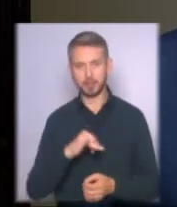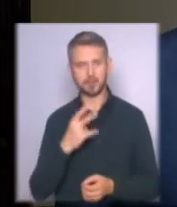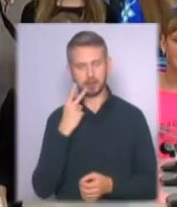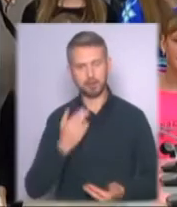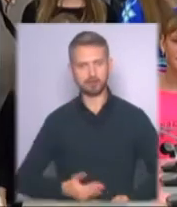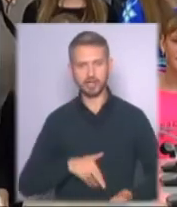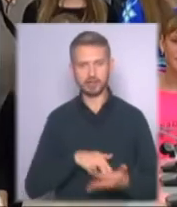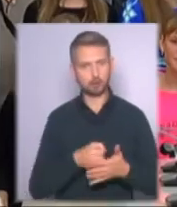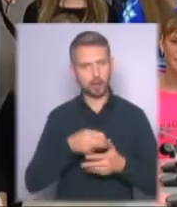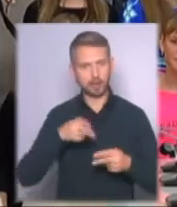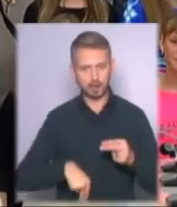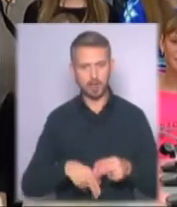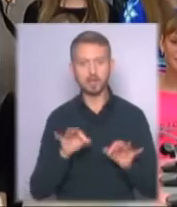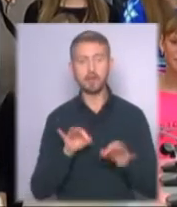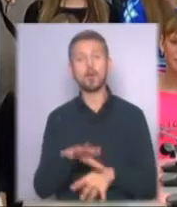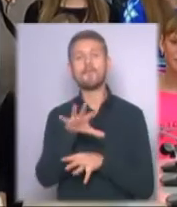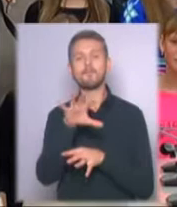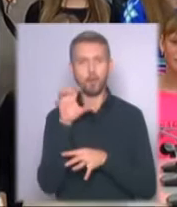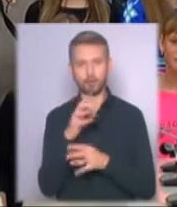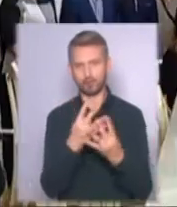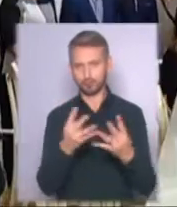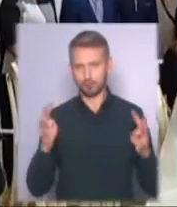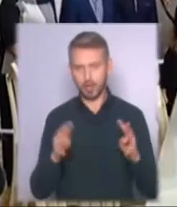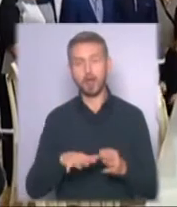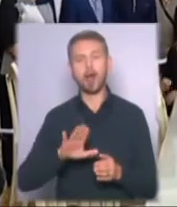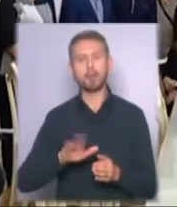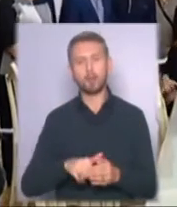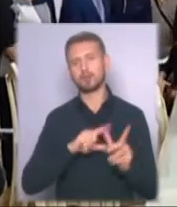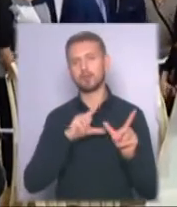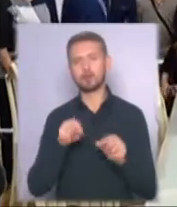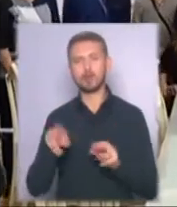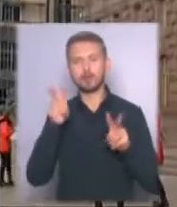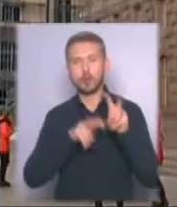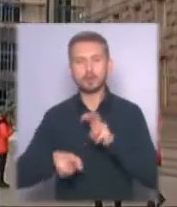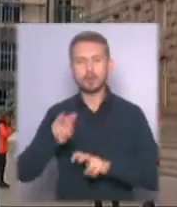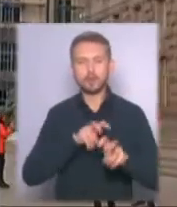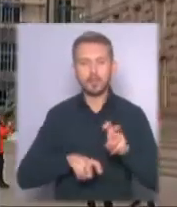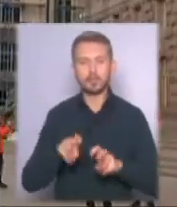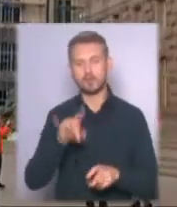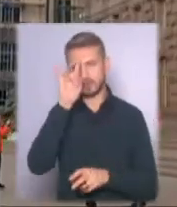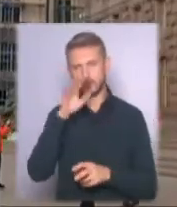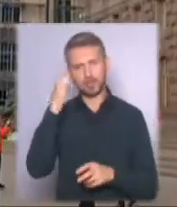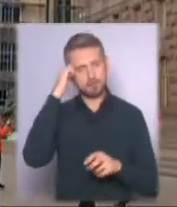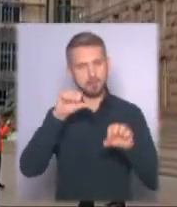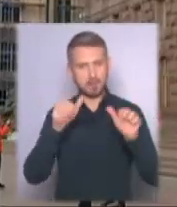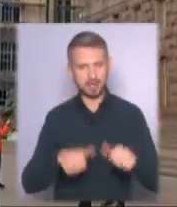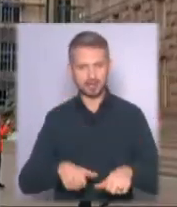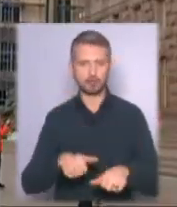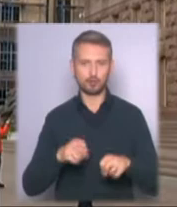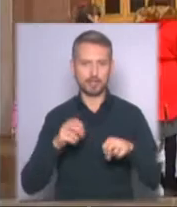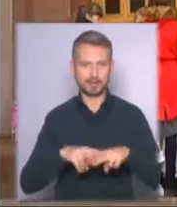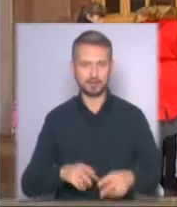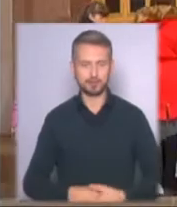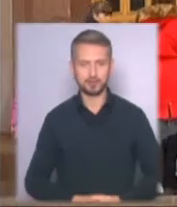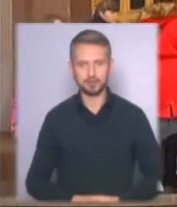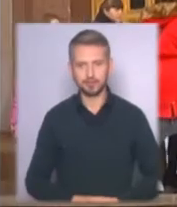до кінця. І, звісно, фото на згадку. А далі юні гості вирушили досліджувати визначні пам'ятки столиці. Вероніка Сектим, В'ячеслав